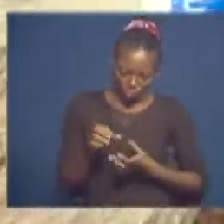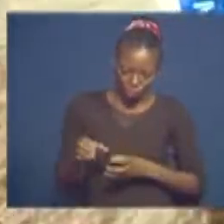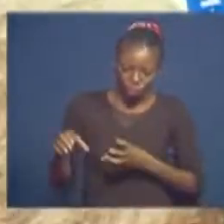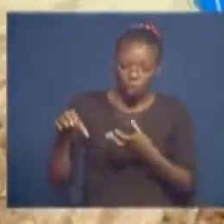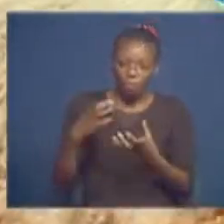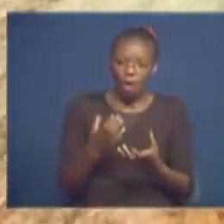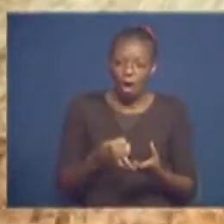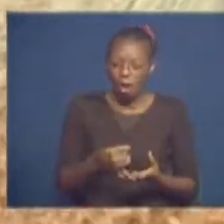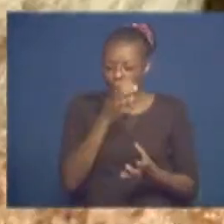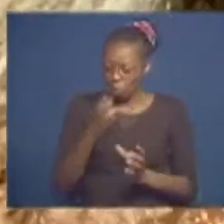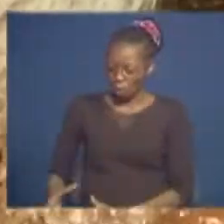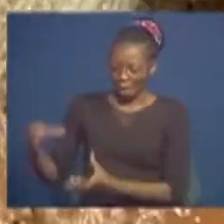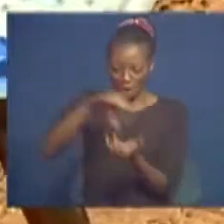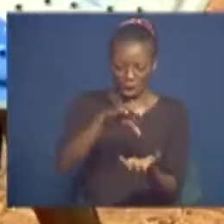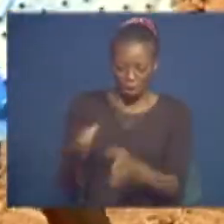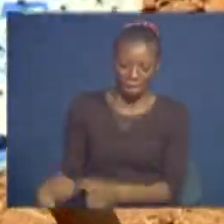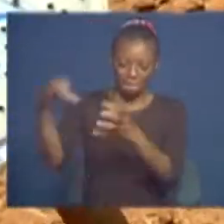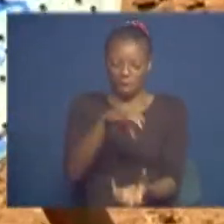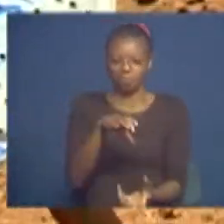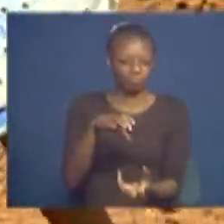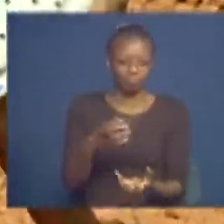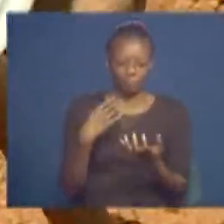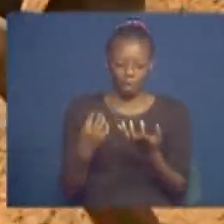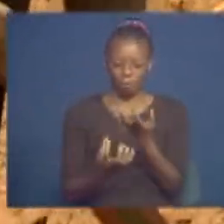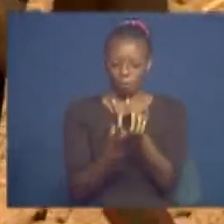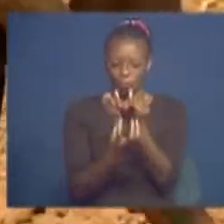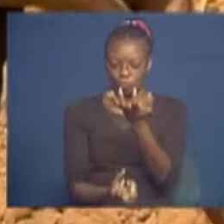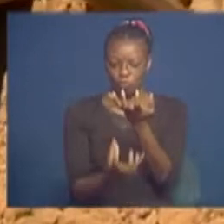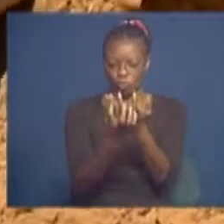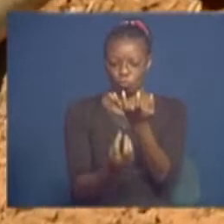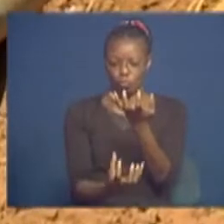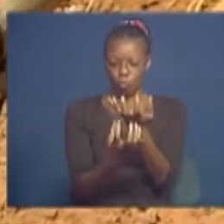bila kusababisha mmonyoko wa udongo, tumia kichungi cha maji.